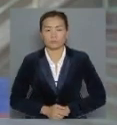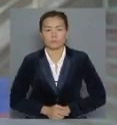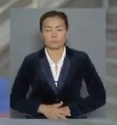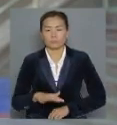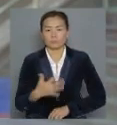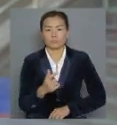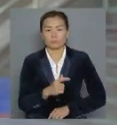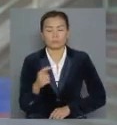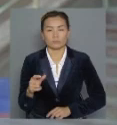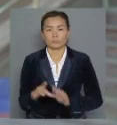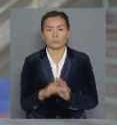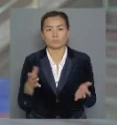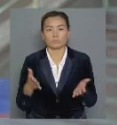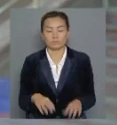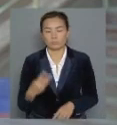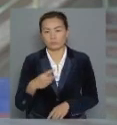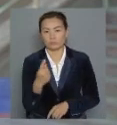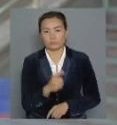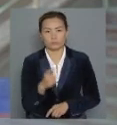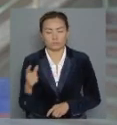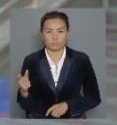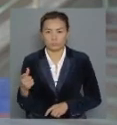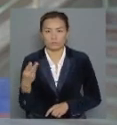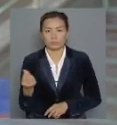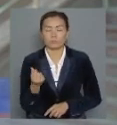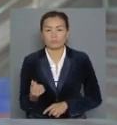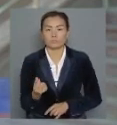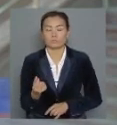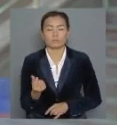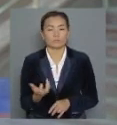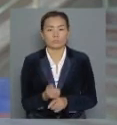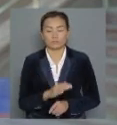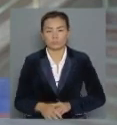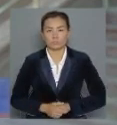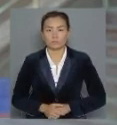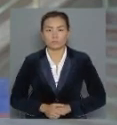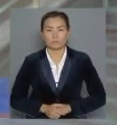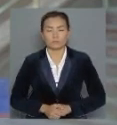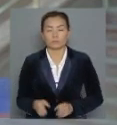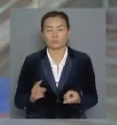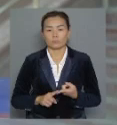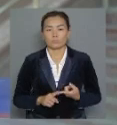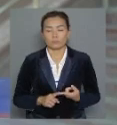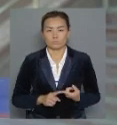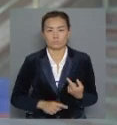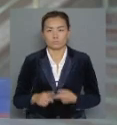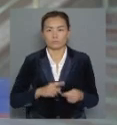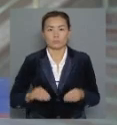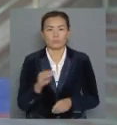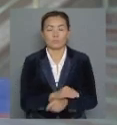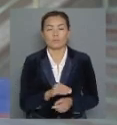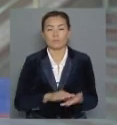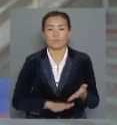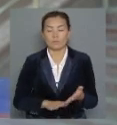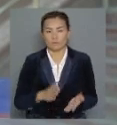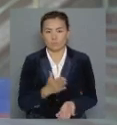25 адамның ішіне қалған 31 адам төлем қабілеттілігіне өтпеді. Соған байланысты біз қосымша тізімде